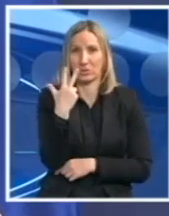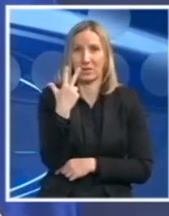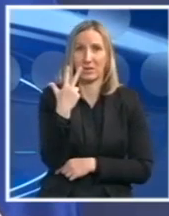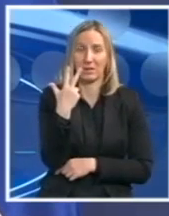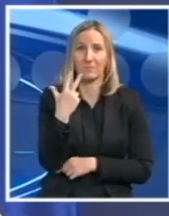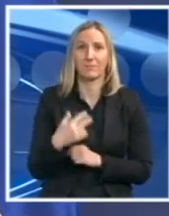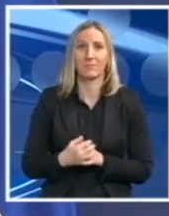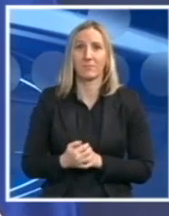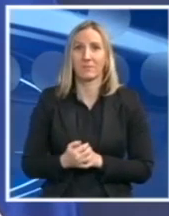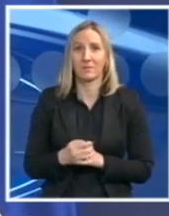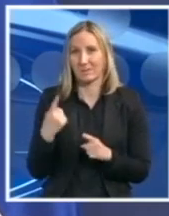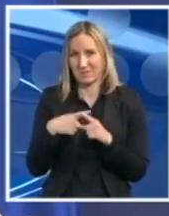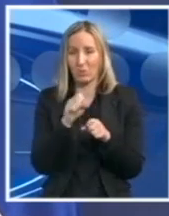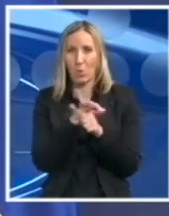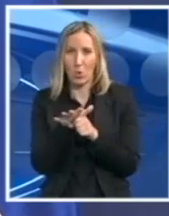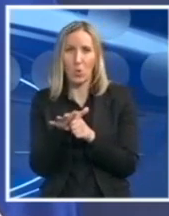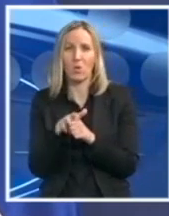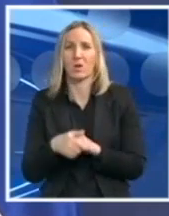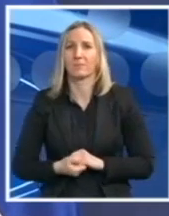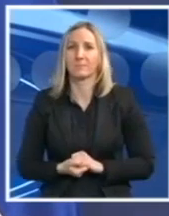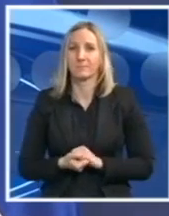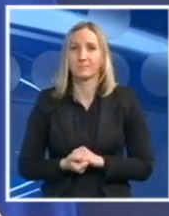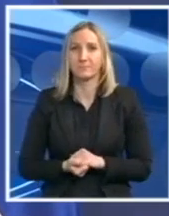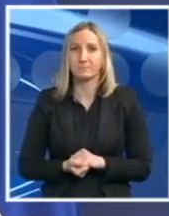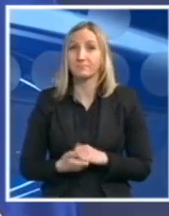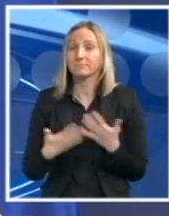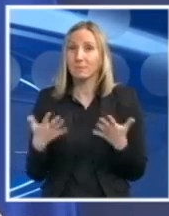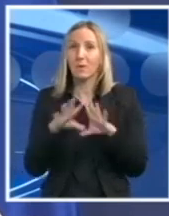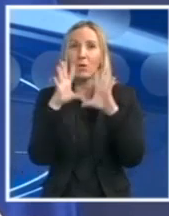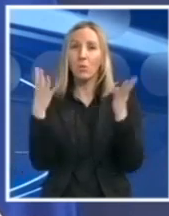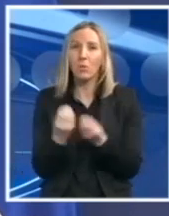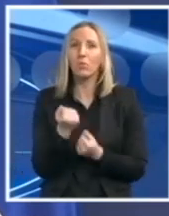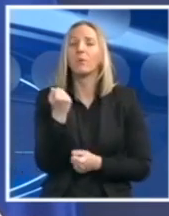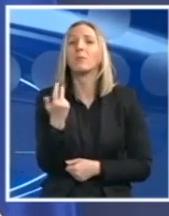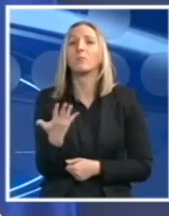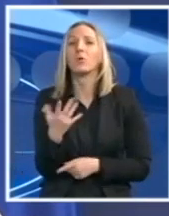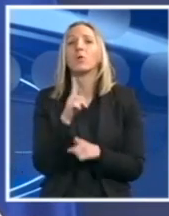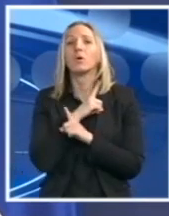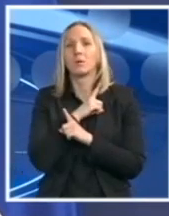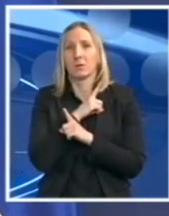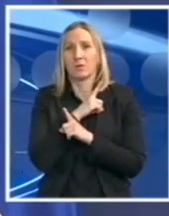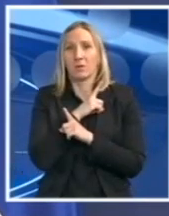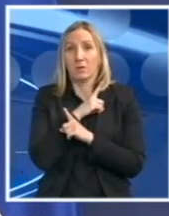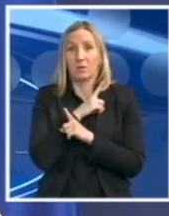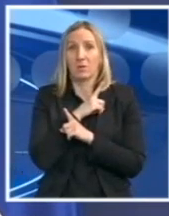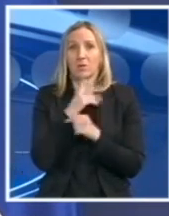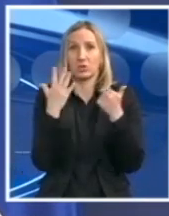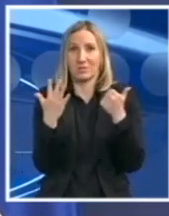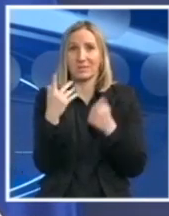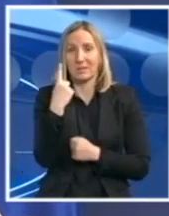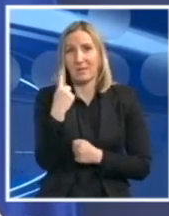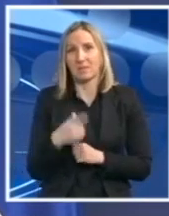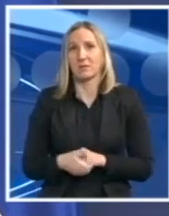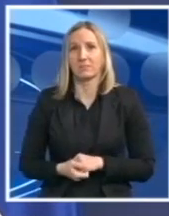osobe kao posljedica infekcije ovim virusom, tako da je ukupan broj umrlih osoba do danas